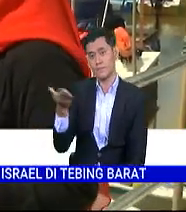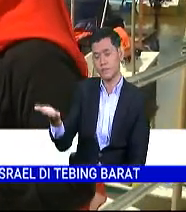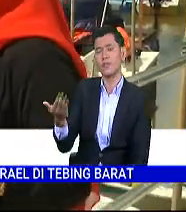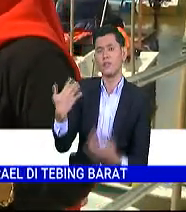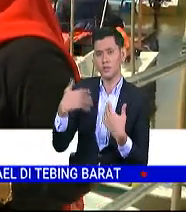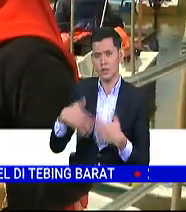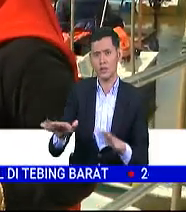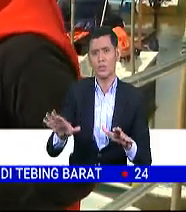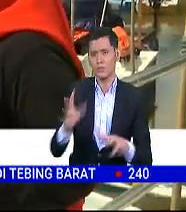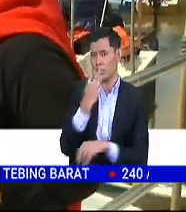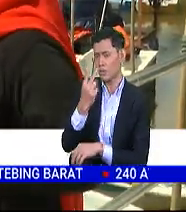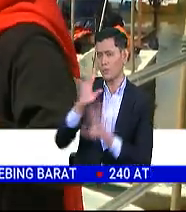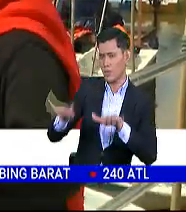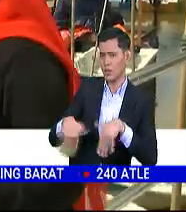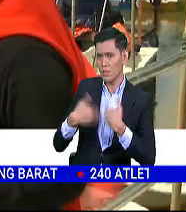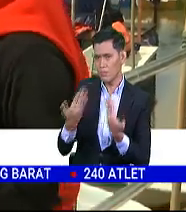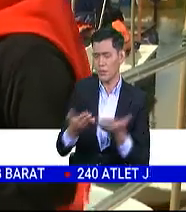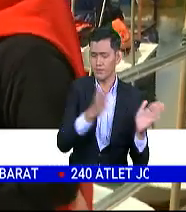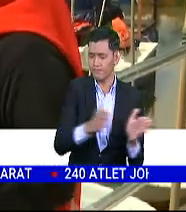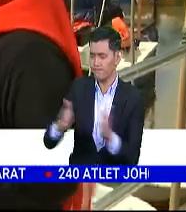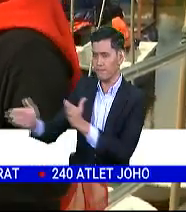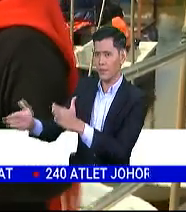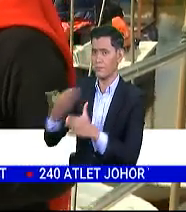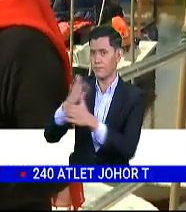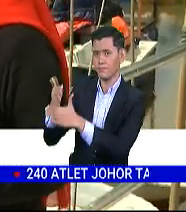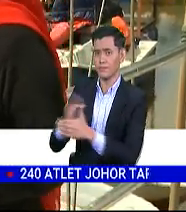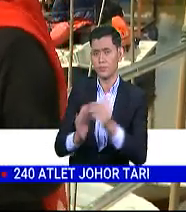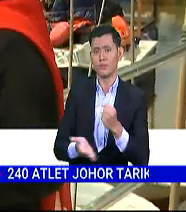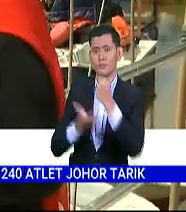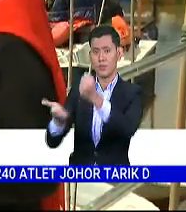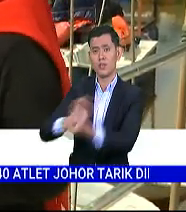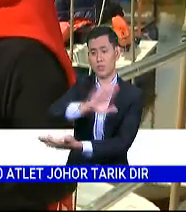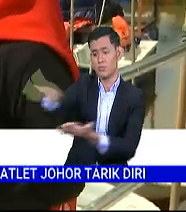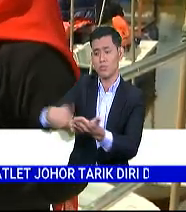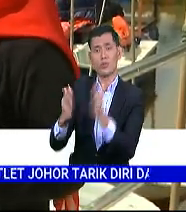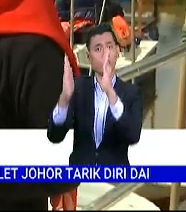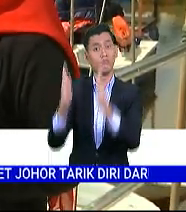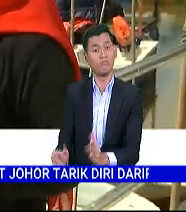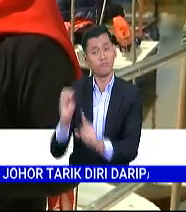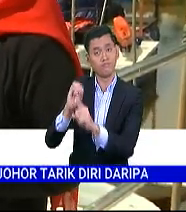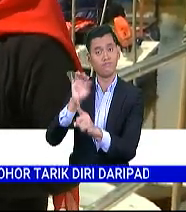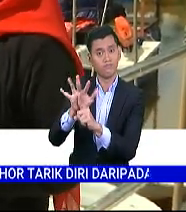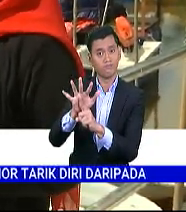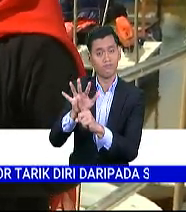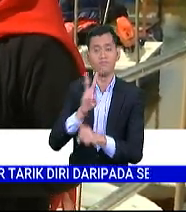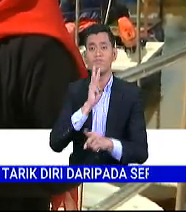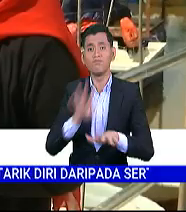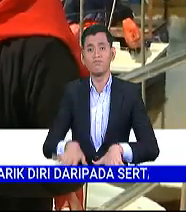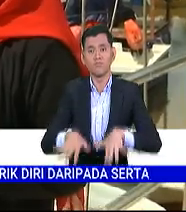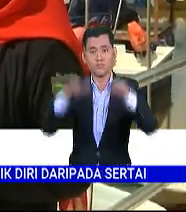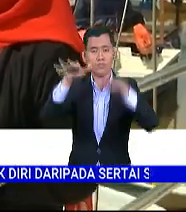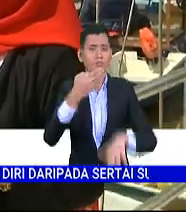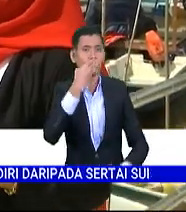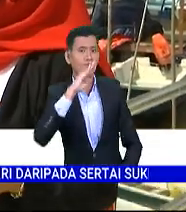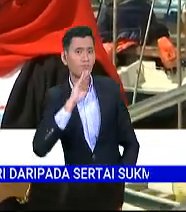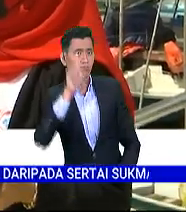daerah, macam mana Tuan Haji melihat penyelarasan agihan bantuan kepada semua penduduk terjejas ni? Alhamdulillah, dengan adanya